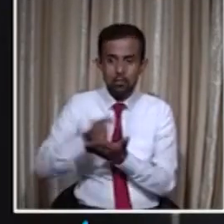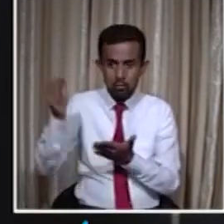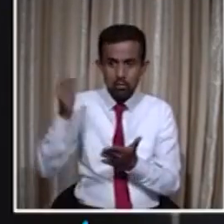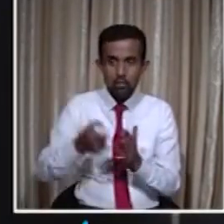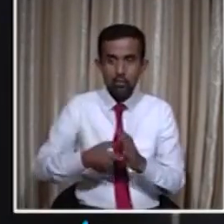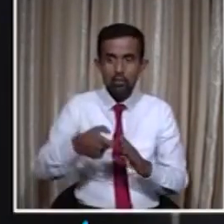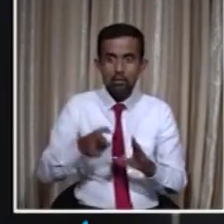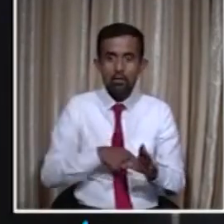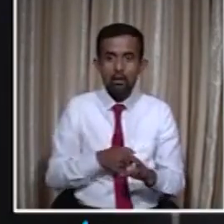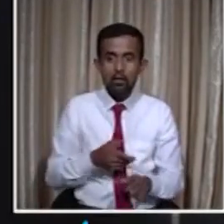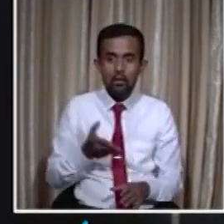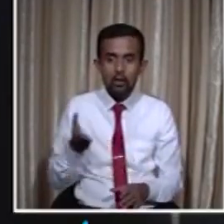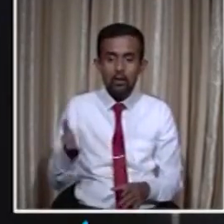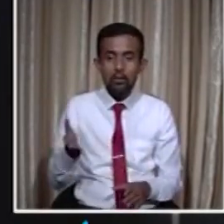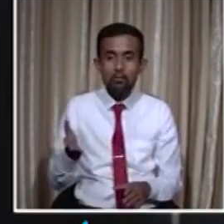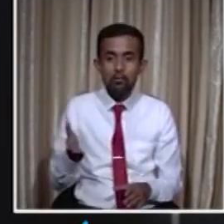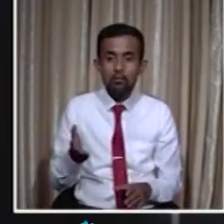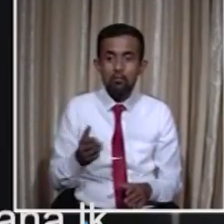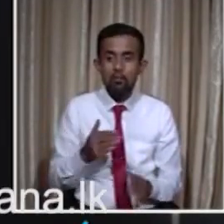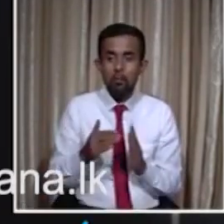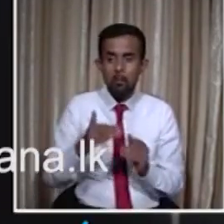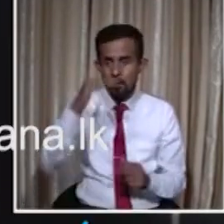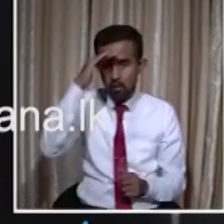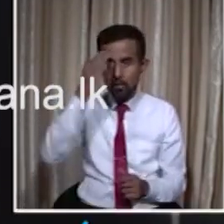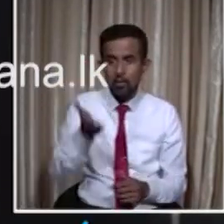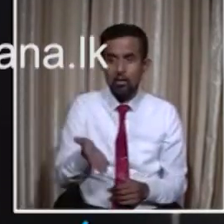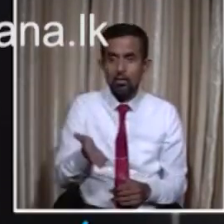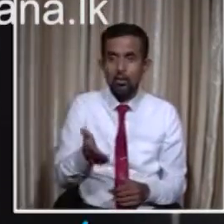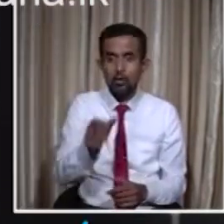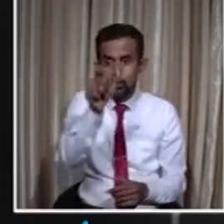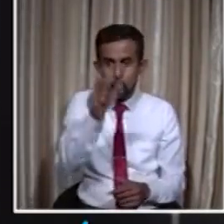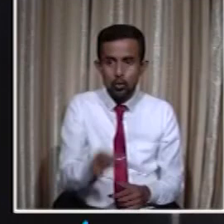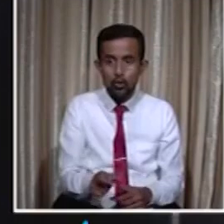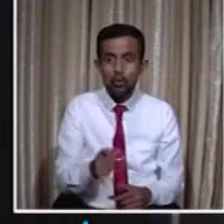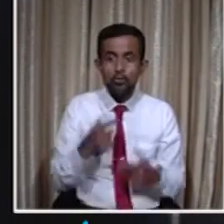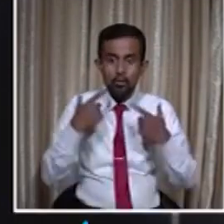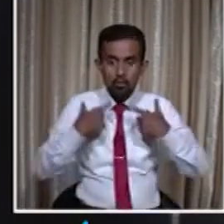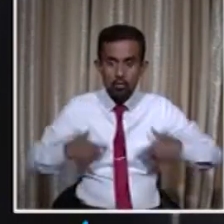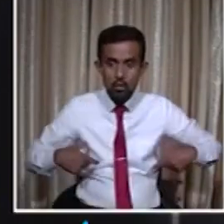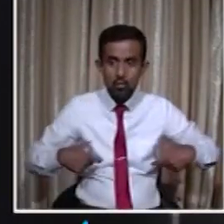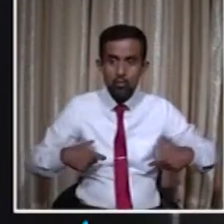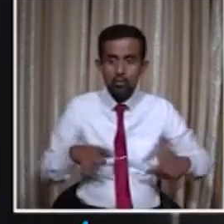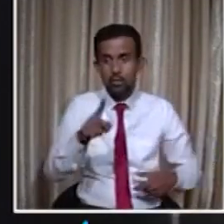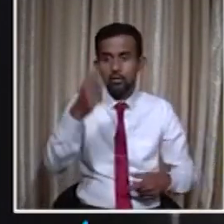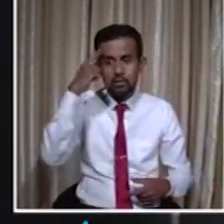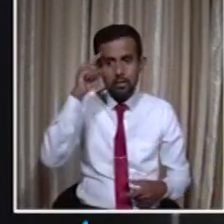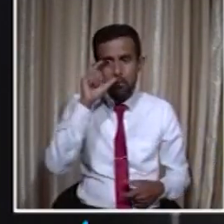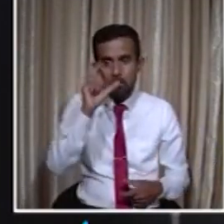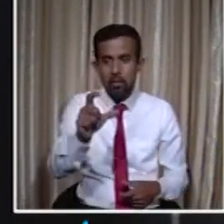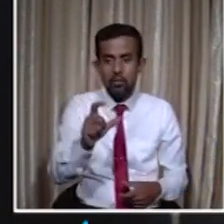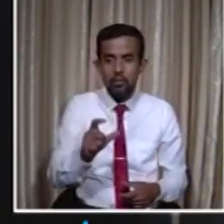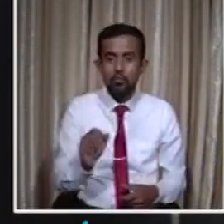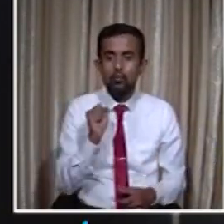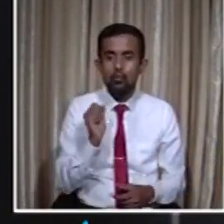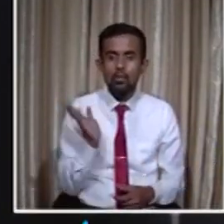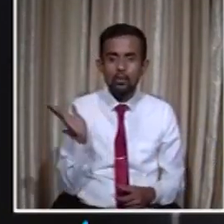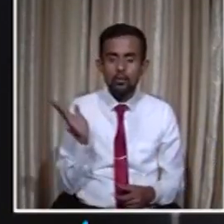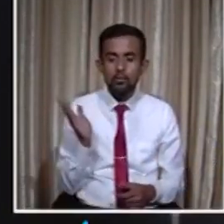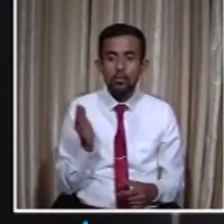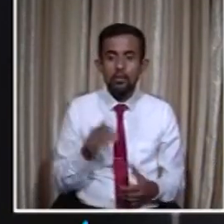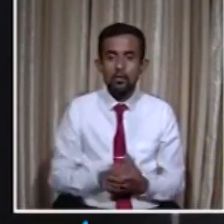හදනවද මූලාසනාරුවට ගරු මන්ත්‍රීතුමනි? ඔබතුමා නීතිඥවරේ, ඔබතුමා කල්පනා කරලා බලන්න මොකද්ද මේකේ